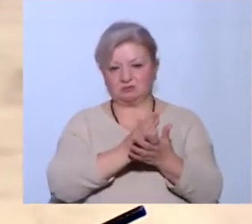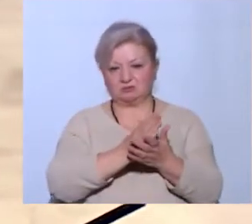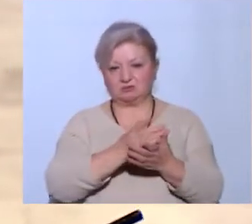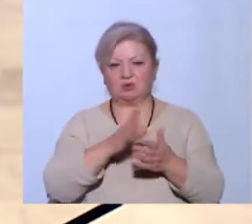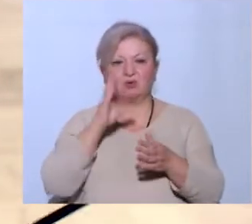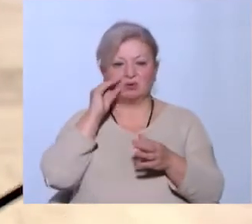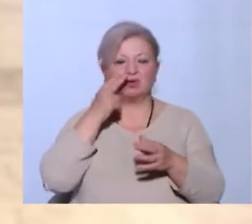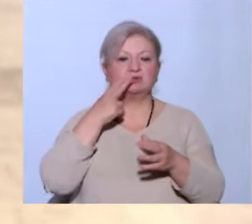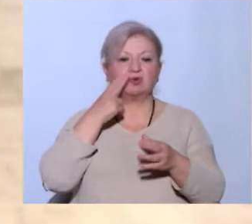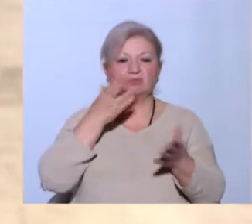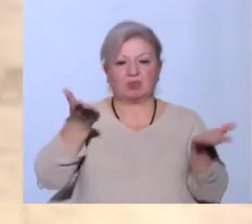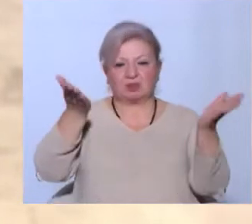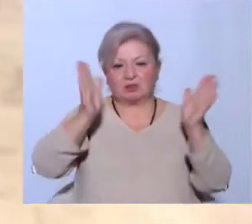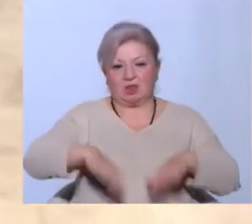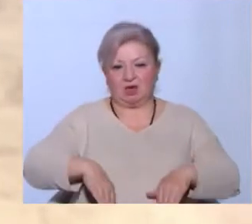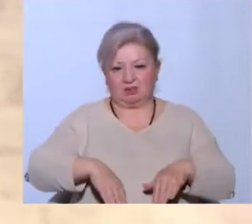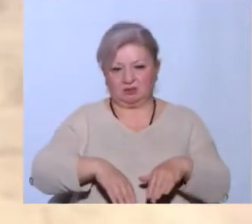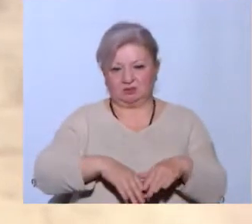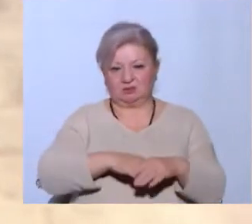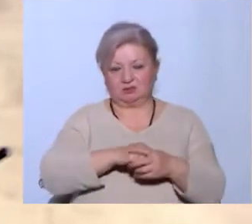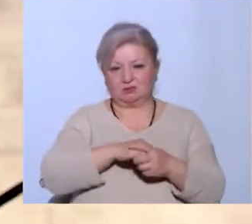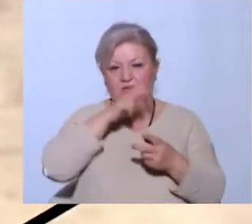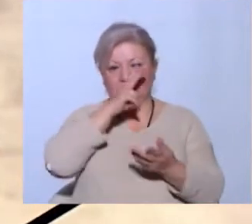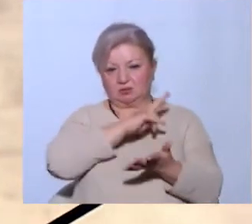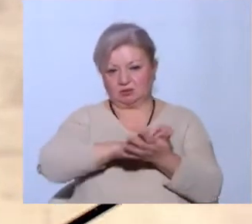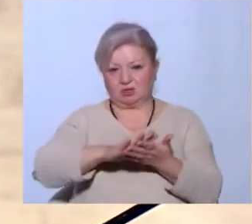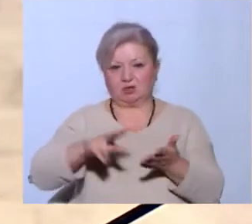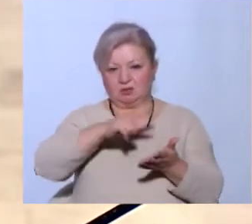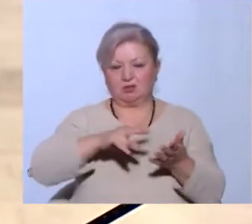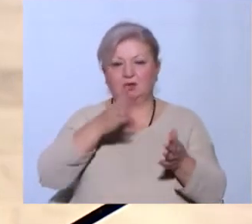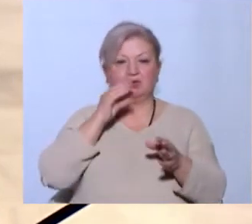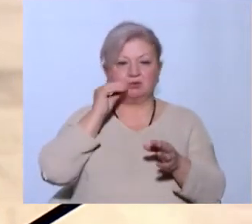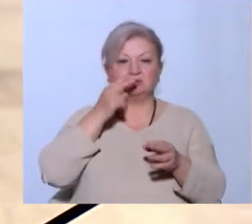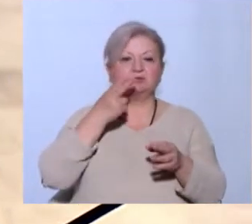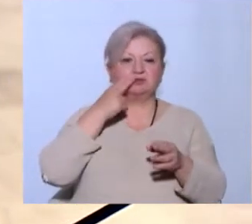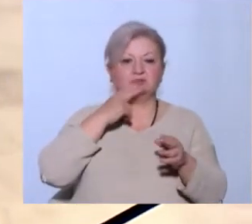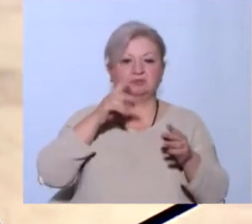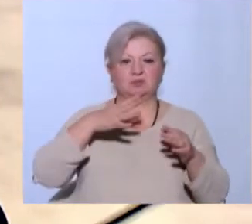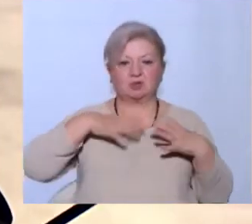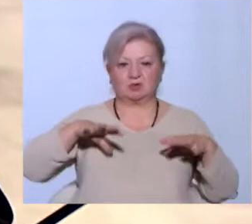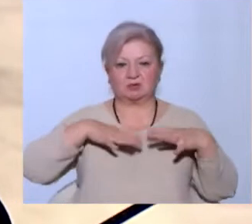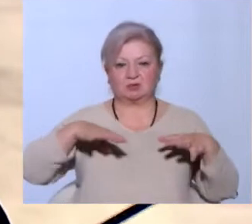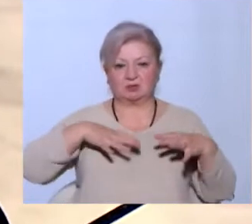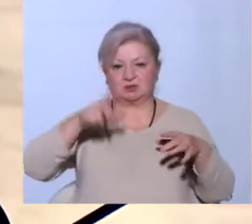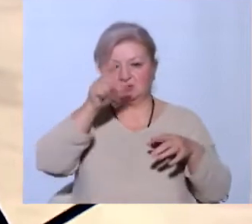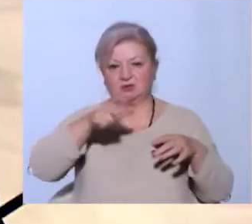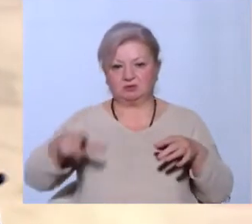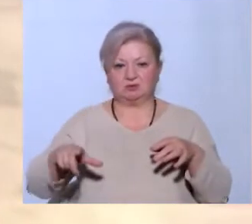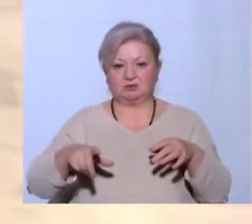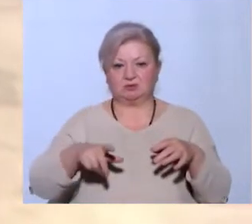დაცემით დამთავრდა აფხაზეთის ტერიტორიაზე ქართველთა ყოფნა, თუმცა ძალიან მალე